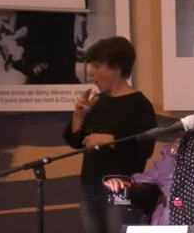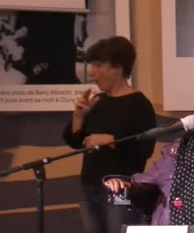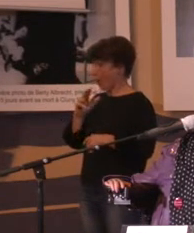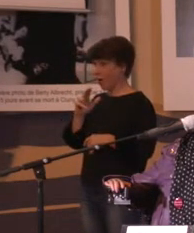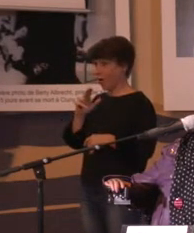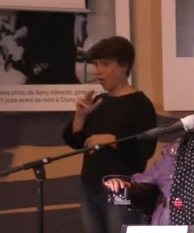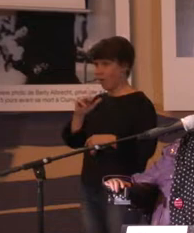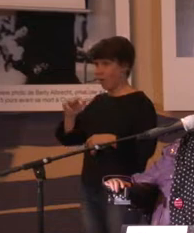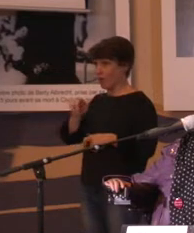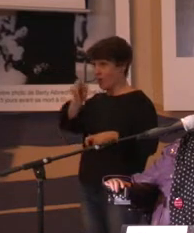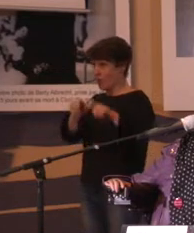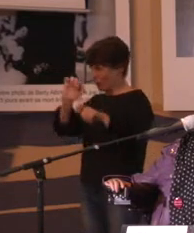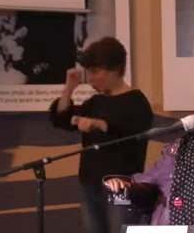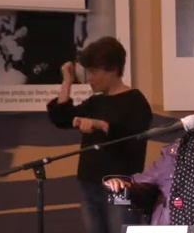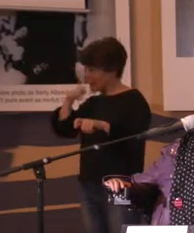je vais apprendre aux stagiaires